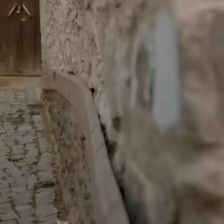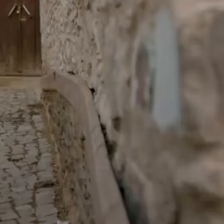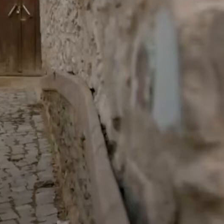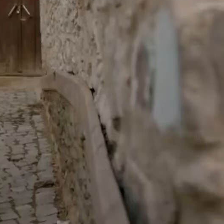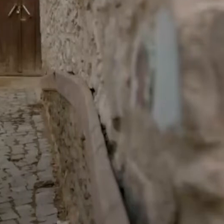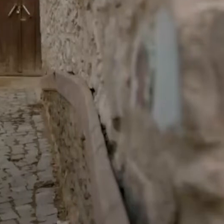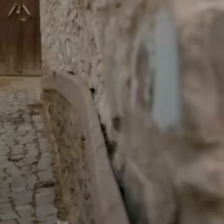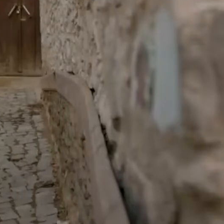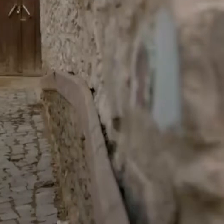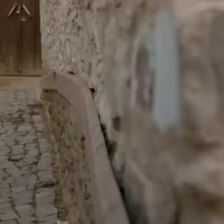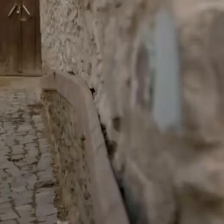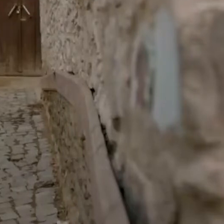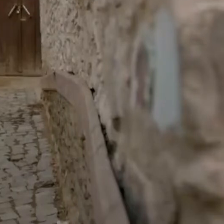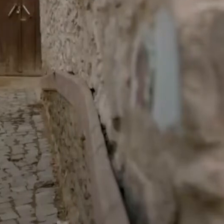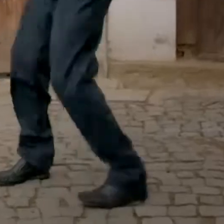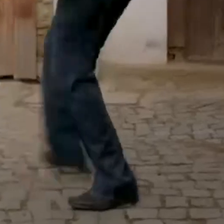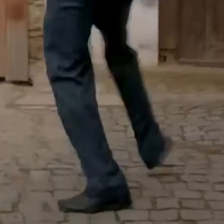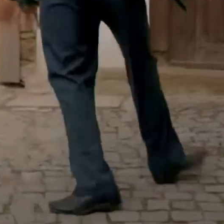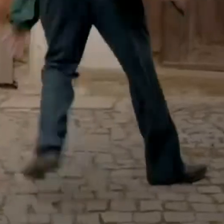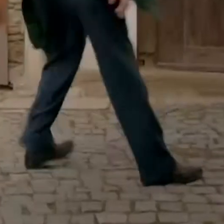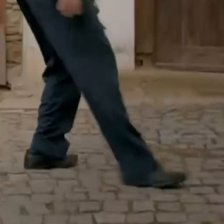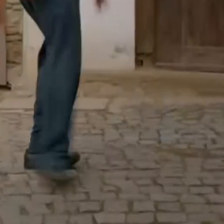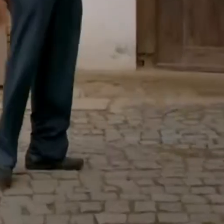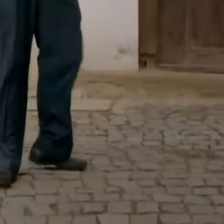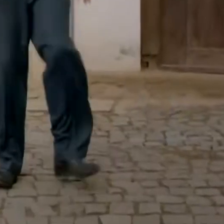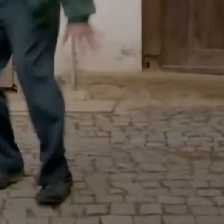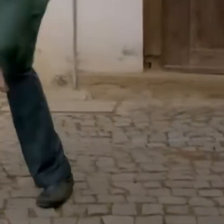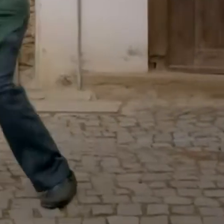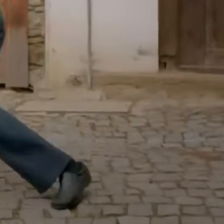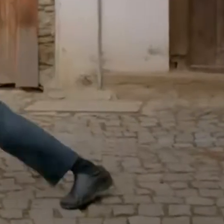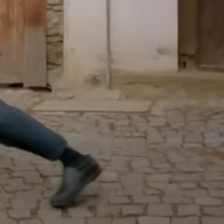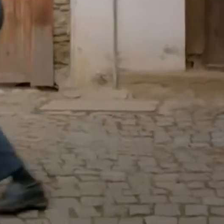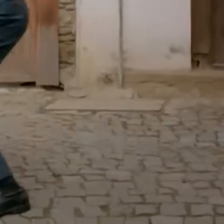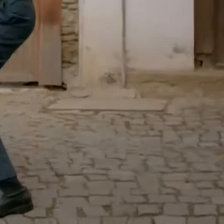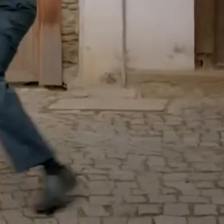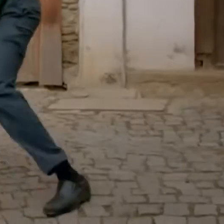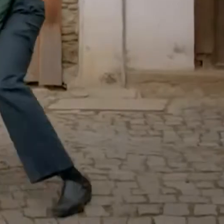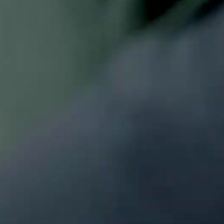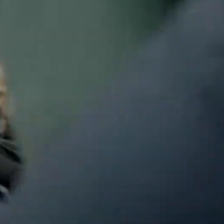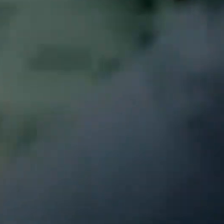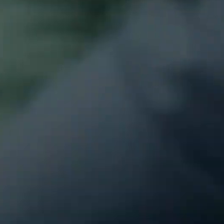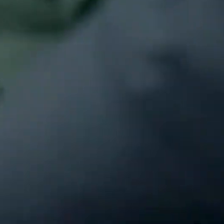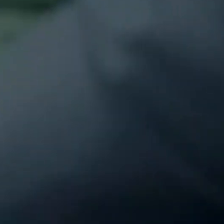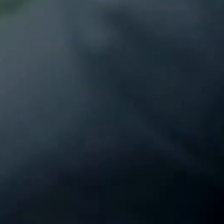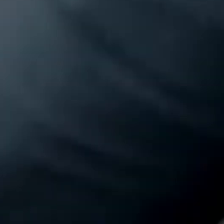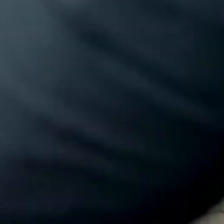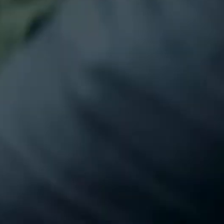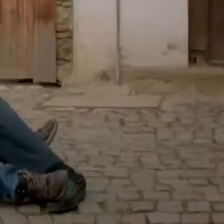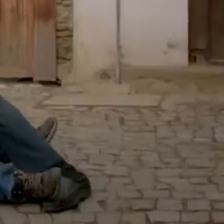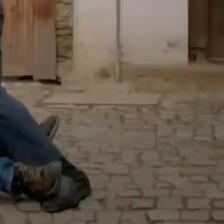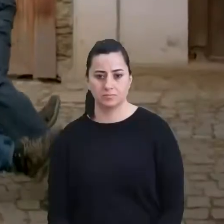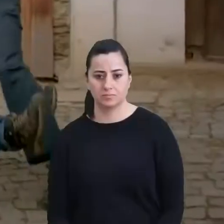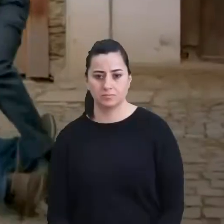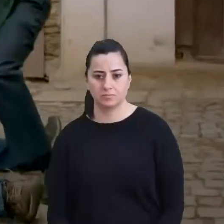Süleyman'ın bisikleti. Cemil koşarak geçerken durup geri döndü. Etrafa bakıp bacaklarından tutup çekti. Yakasından tutup kaldırdı şaşkın